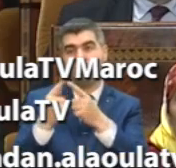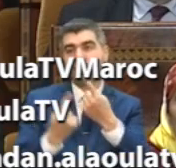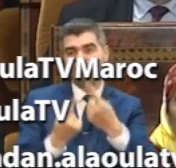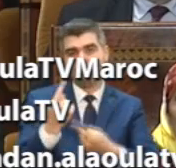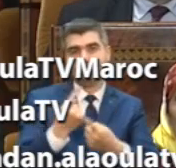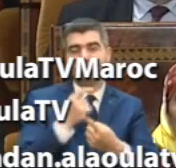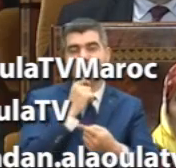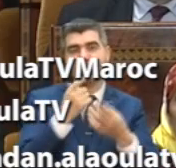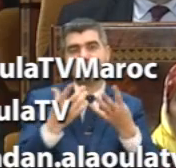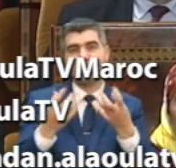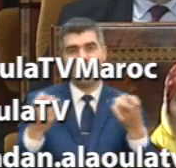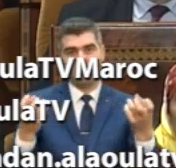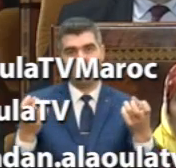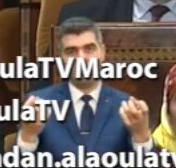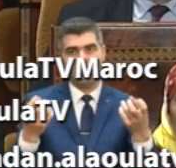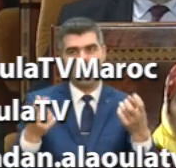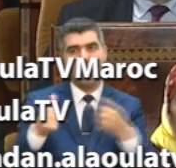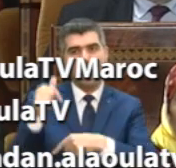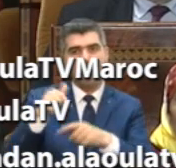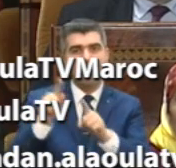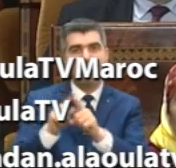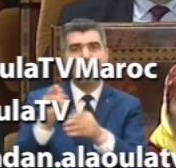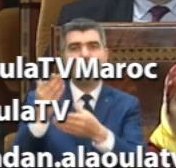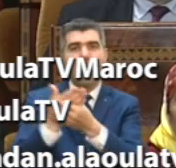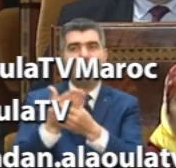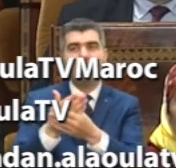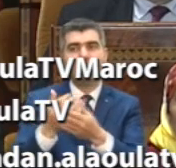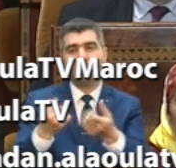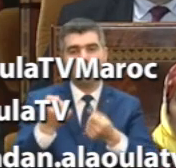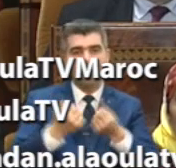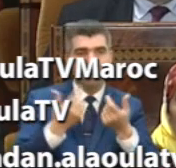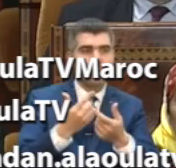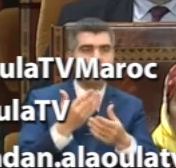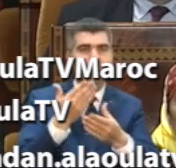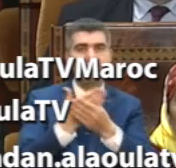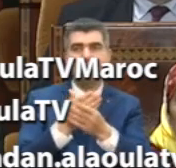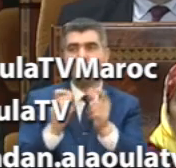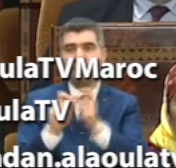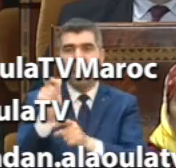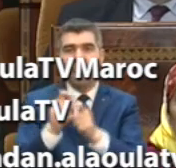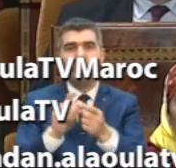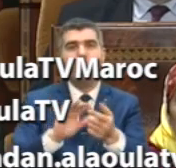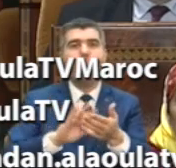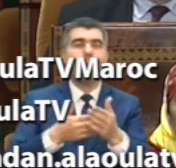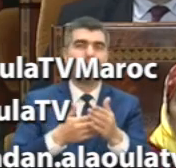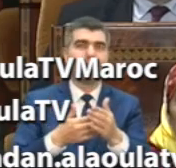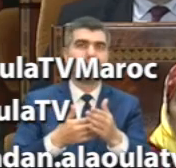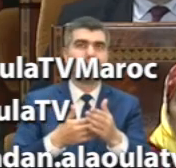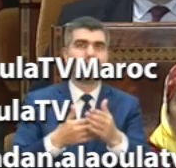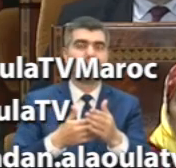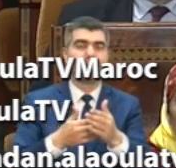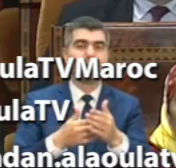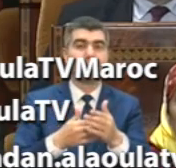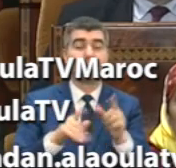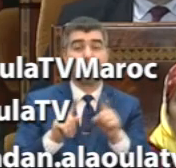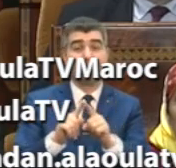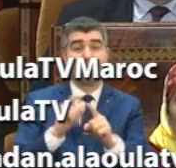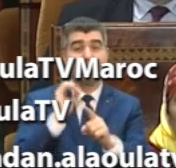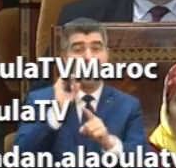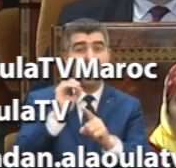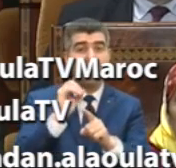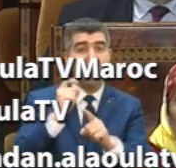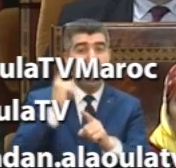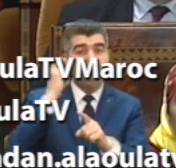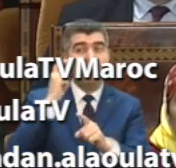المسؤوليات، كلها كاين عطل آخر، في الحين أن المسؤول عن هذه الكوارث هو كل الضمائر، انا